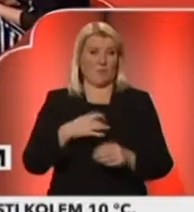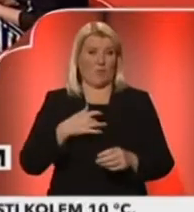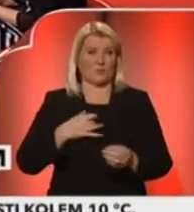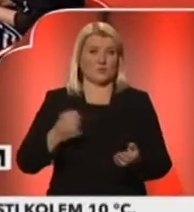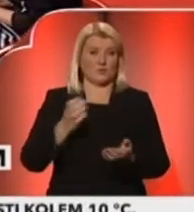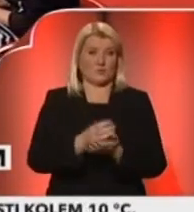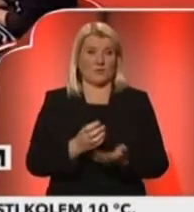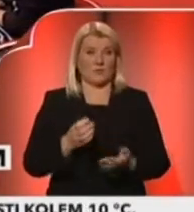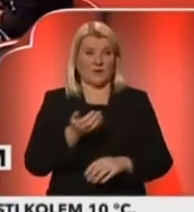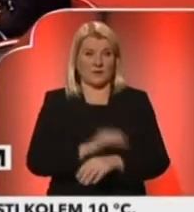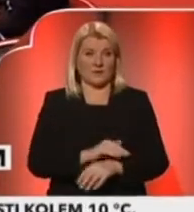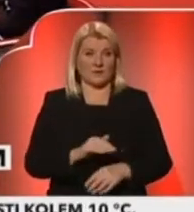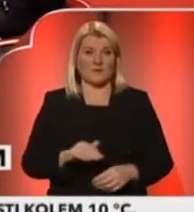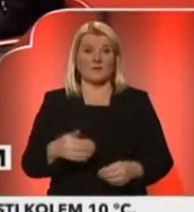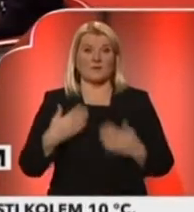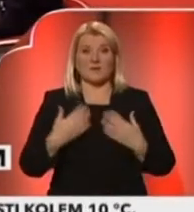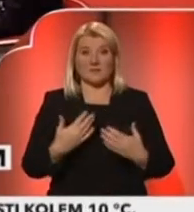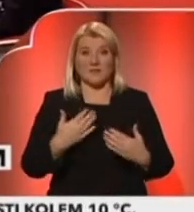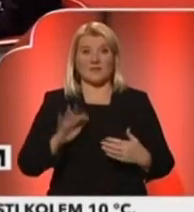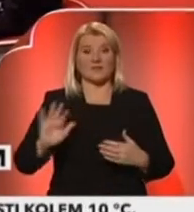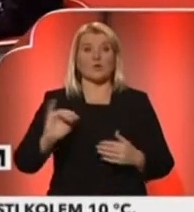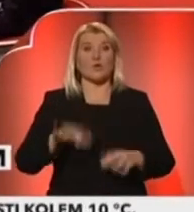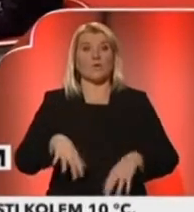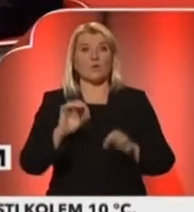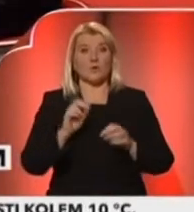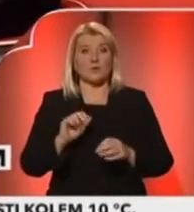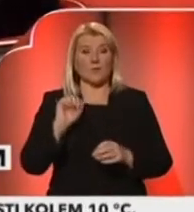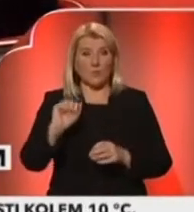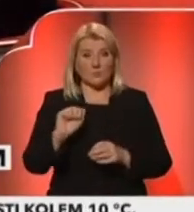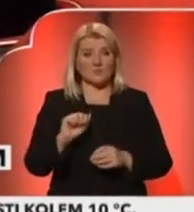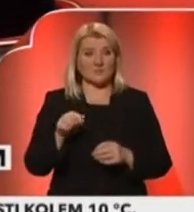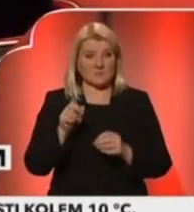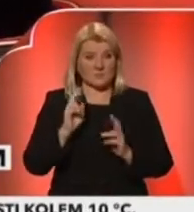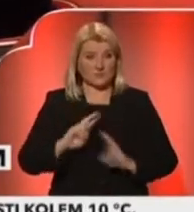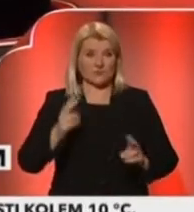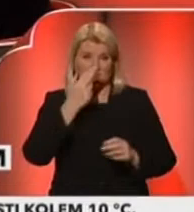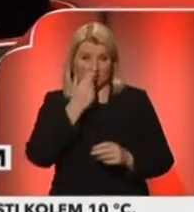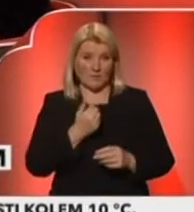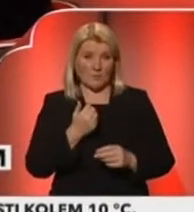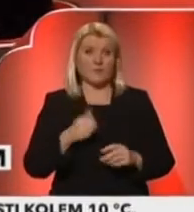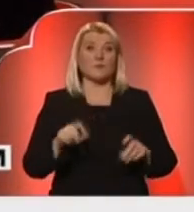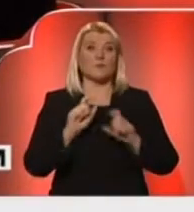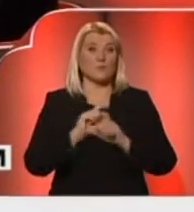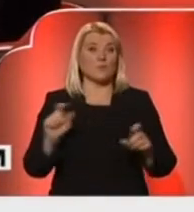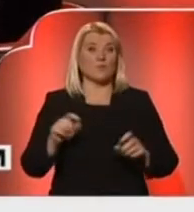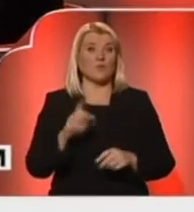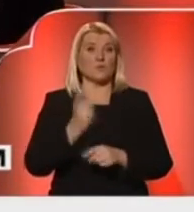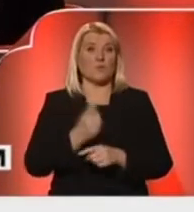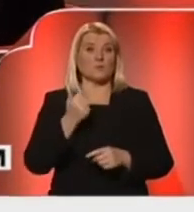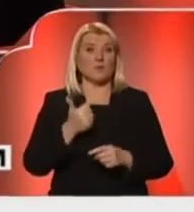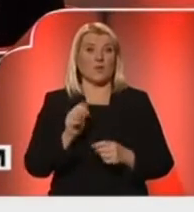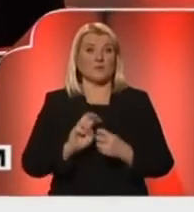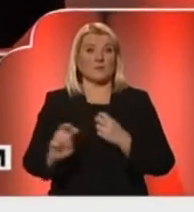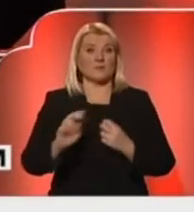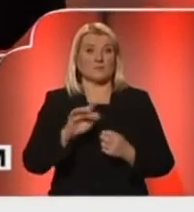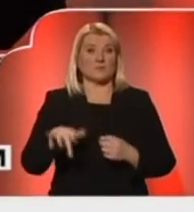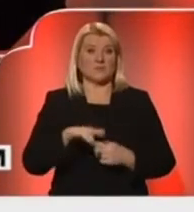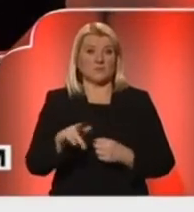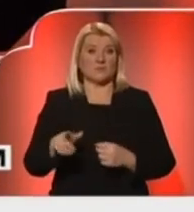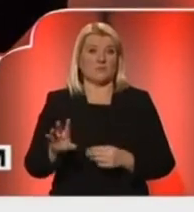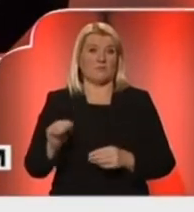zastoupeni? Nemohou být teď jejich voliči zklamáni právě proto, že se mezi sebou lišíte jen jedním křeslem v zastupitelstvu?